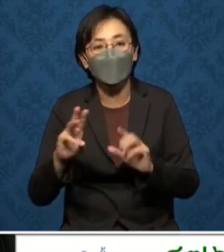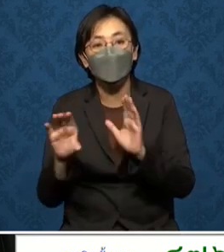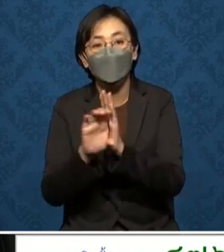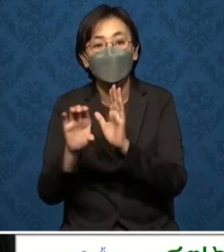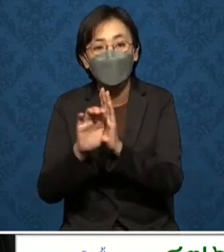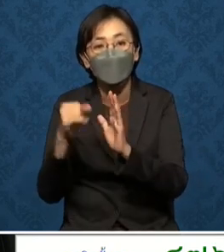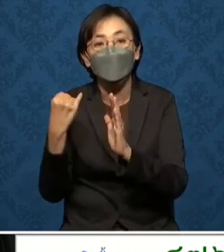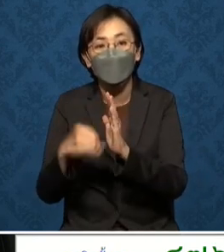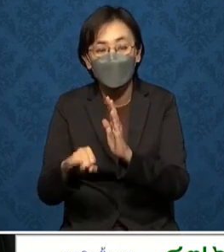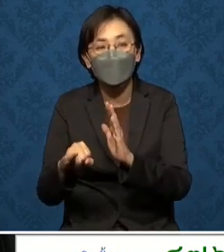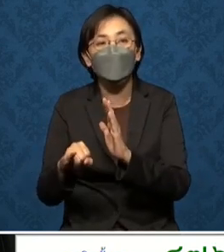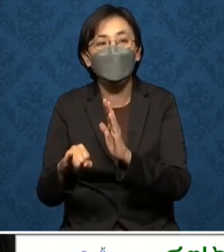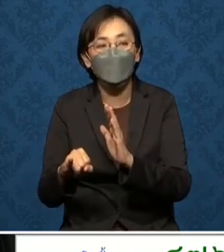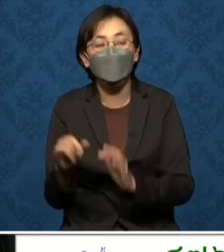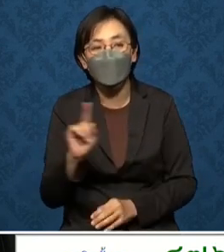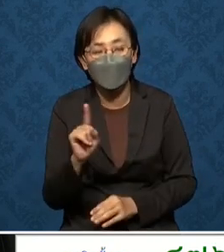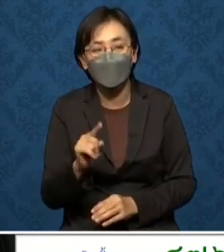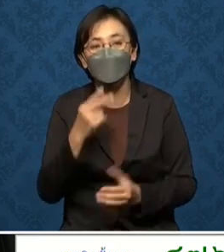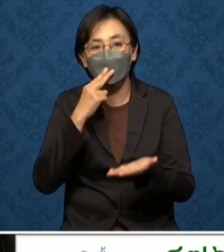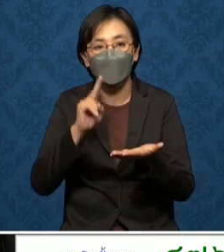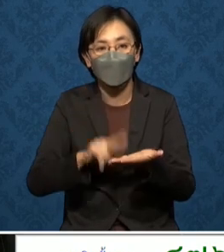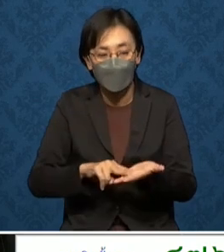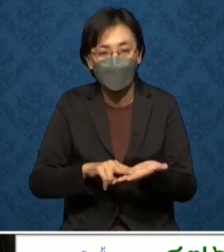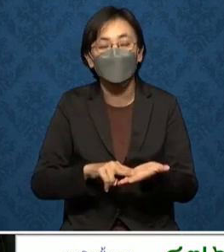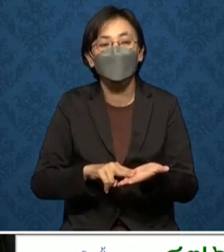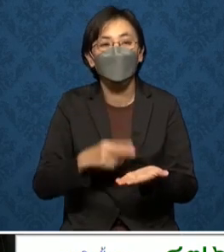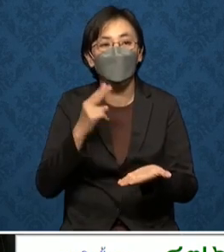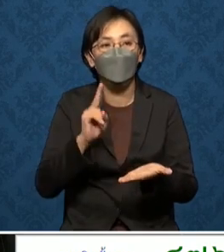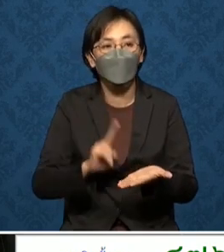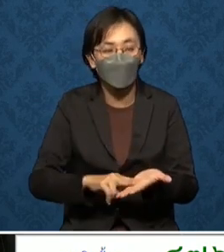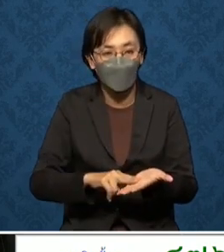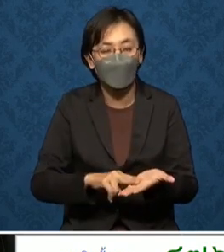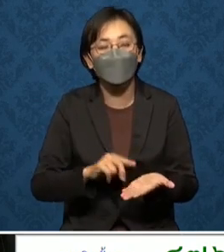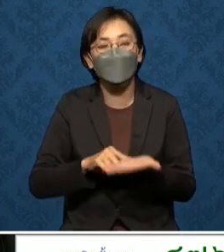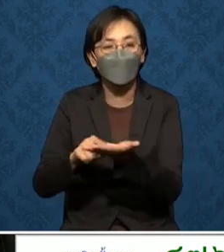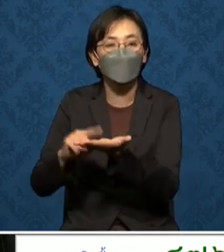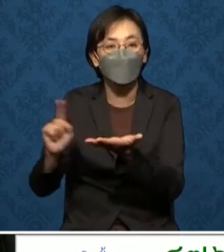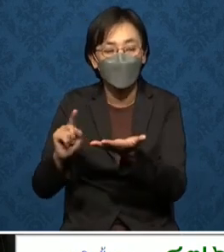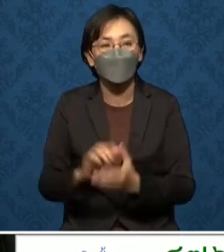นี้การทตแจ้งเปหสื่อผ่านระบบแอลกรณษ์โดยอย่างน้อยตองมลายร perform